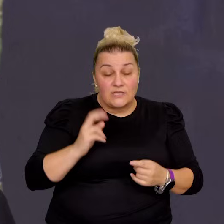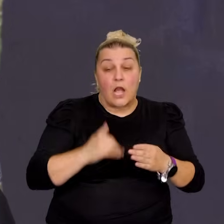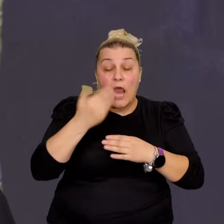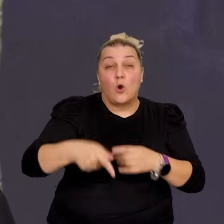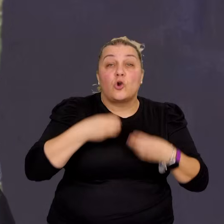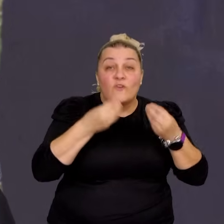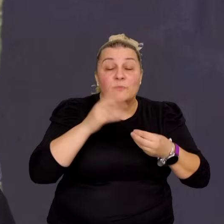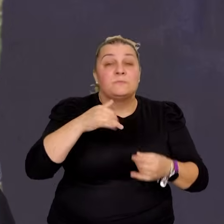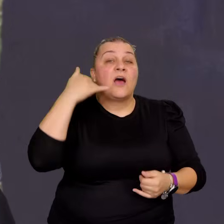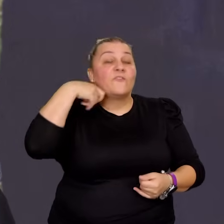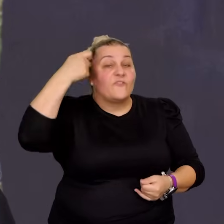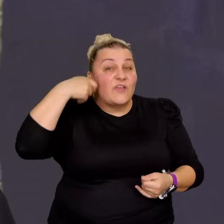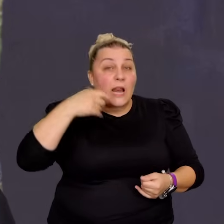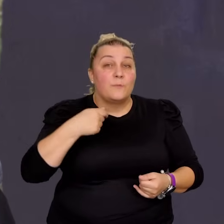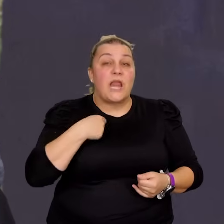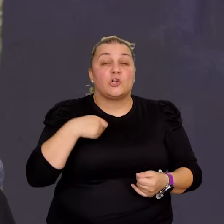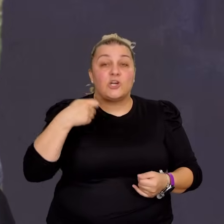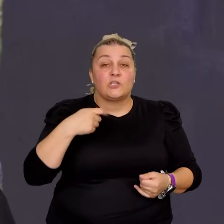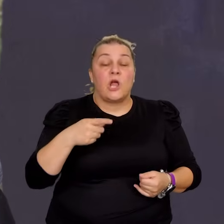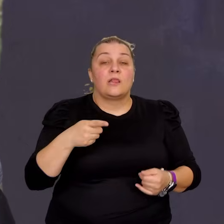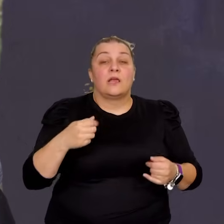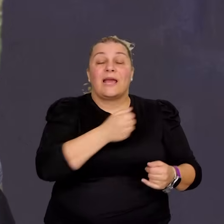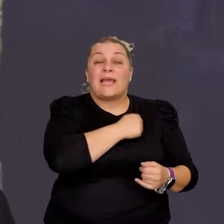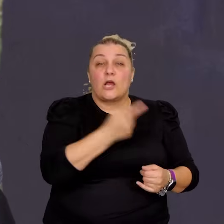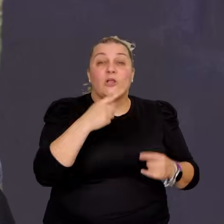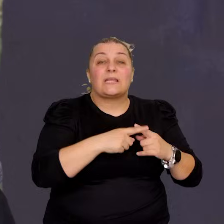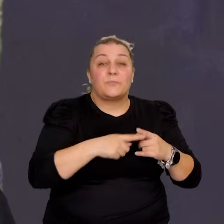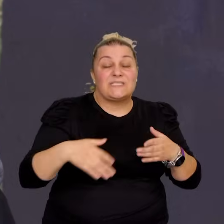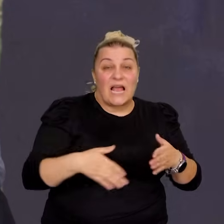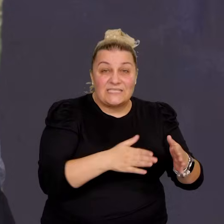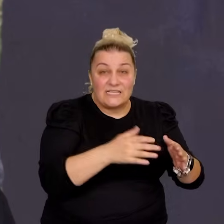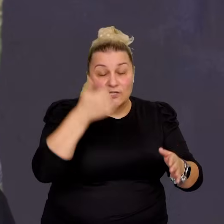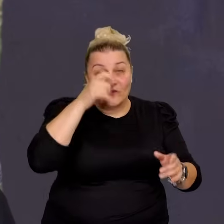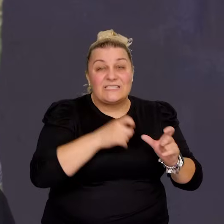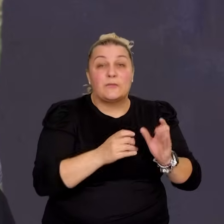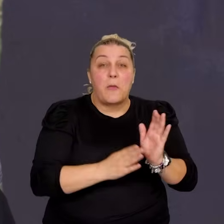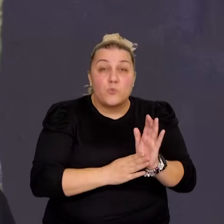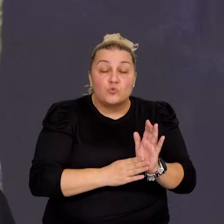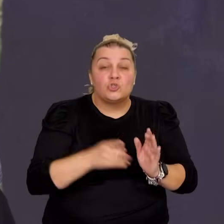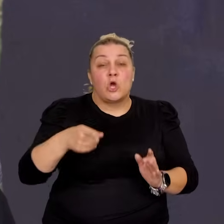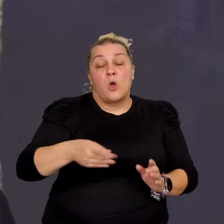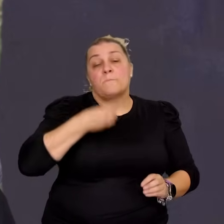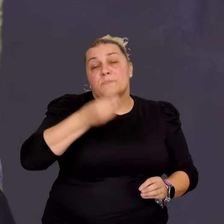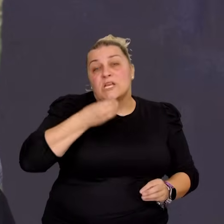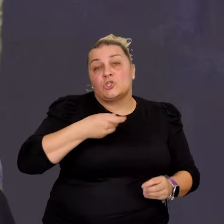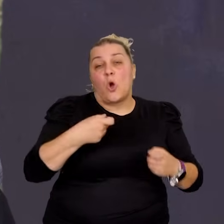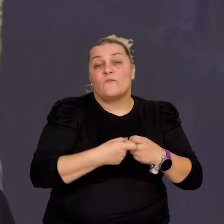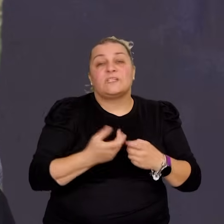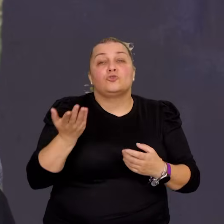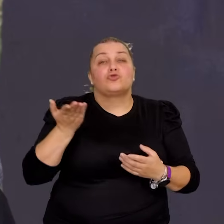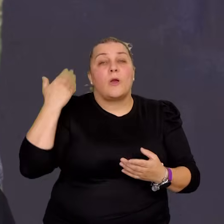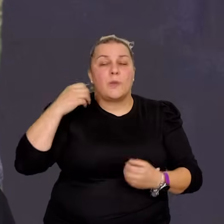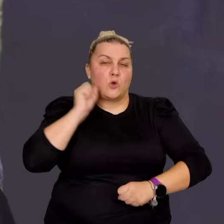naše emisije film našeg redatelja, heroja sa Trpinske ceste, Pipe Majića, koji govori o strahotama koji su naši vitezovi